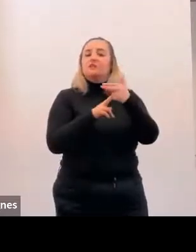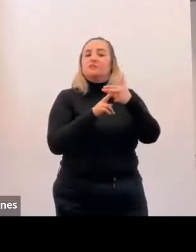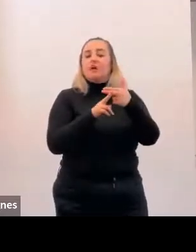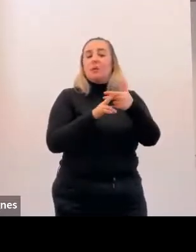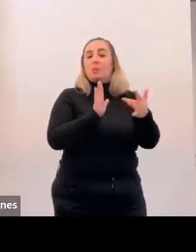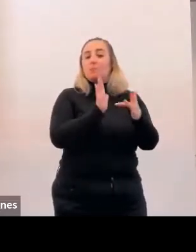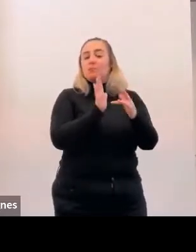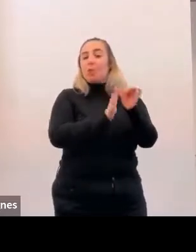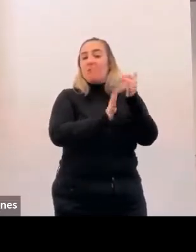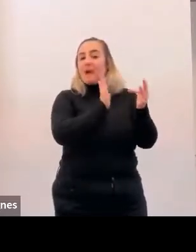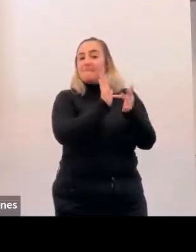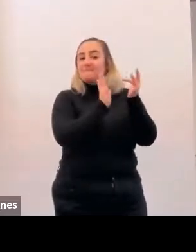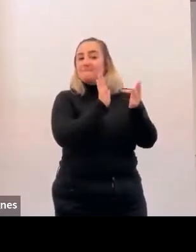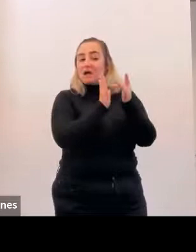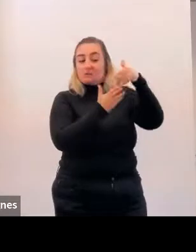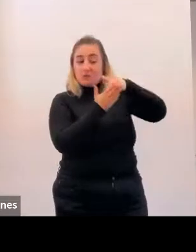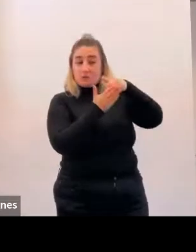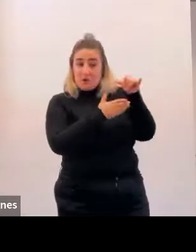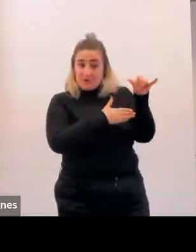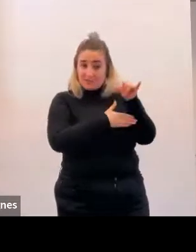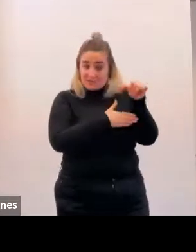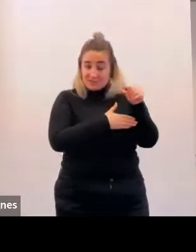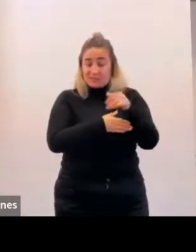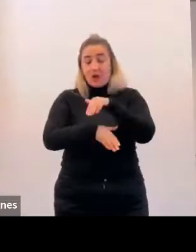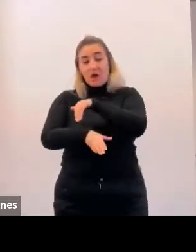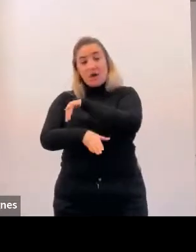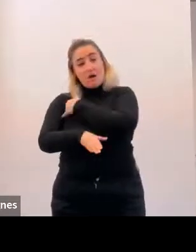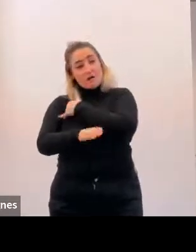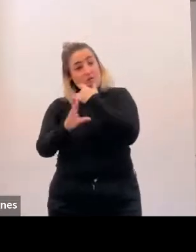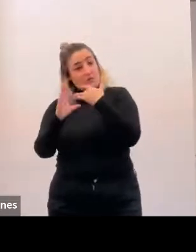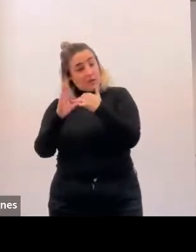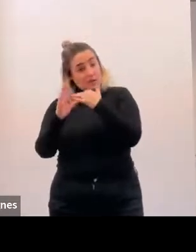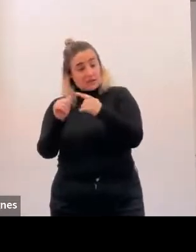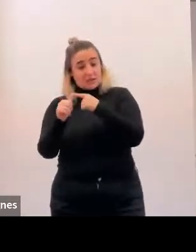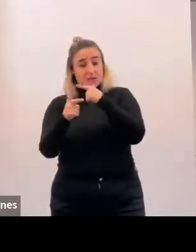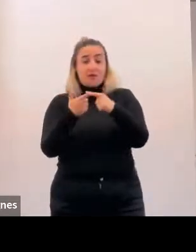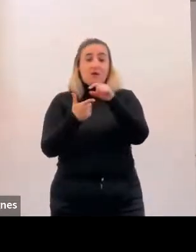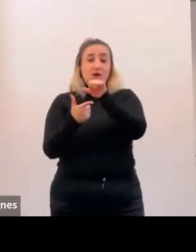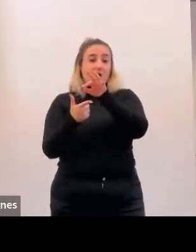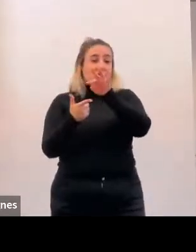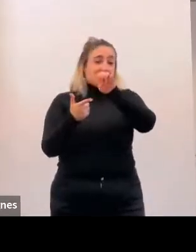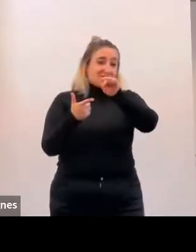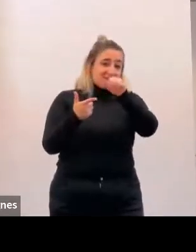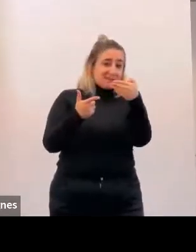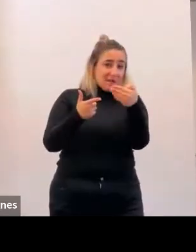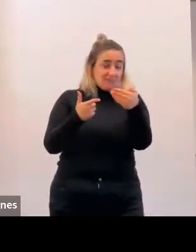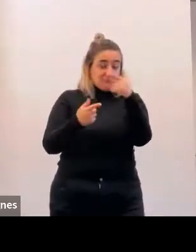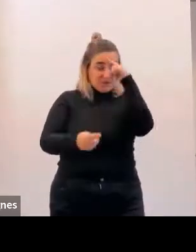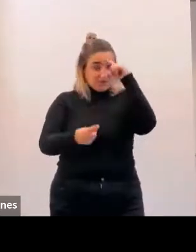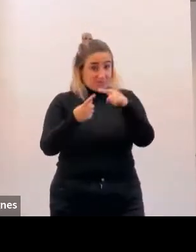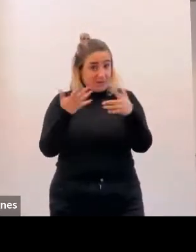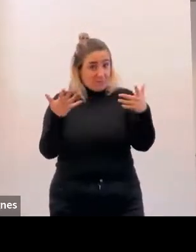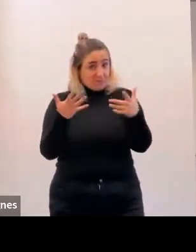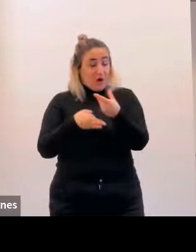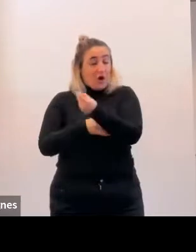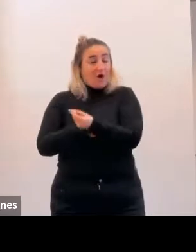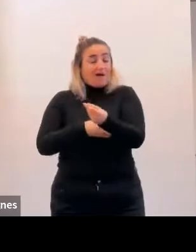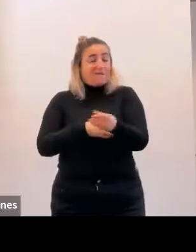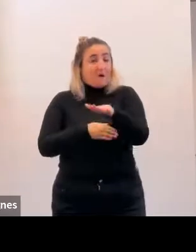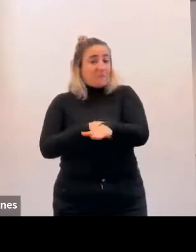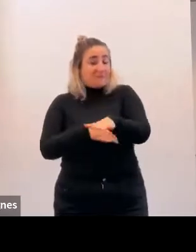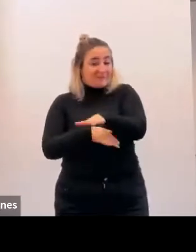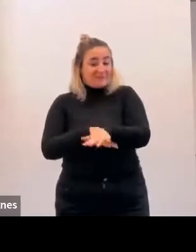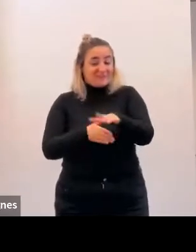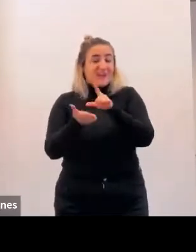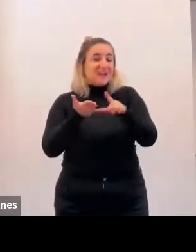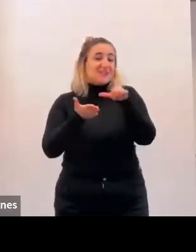réunissant agents de crèche et ATSEM mobilisés pour l'accès des petits à la littérature de jeunesse. Et